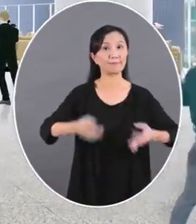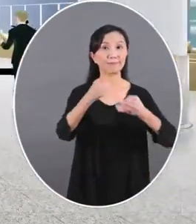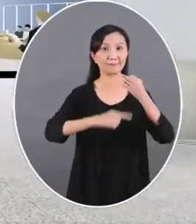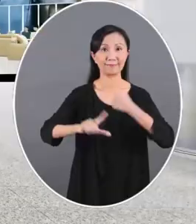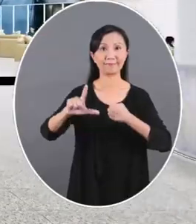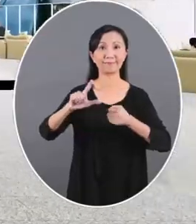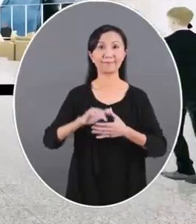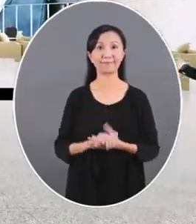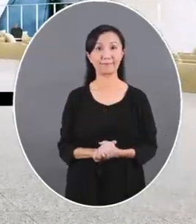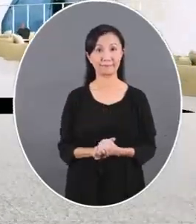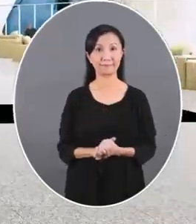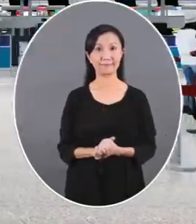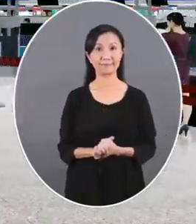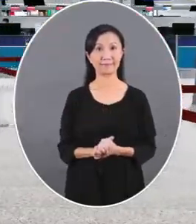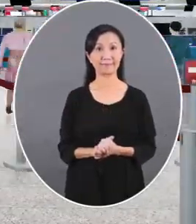段 L，